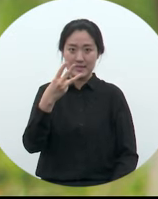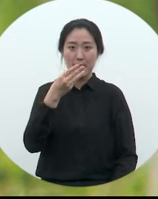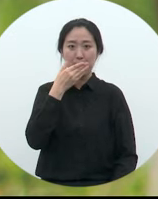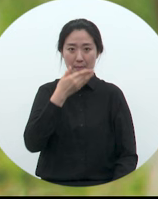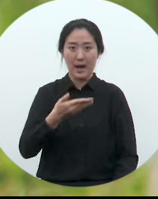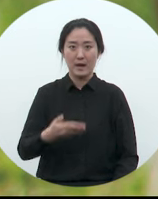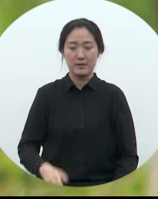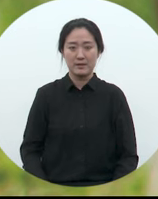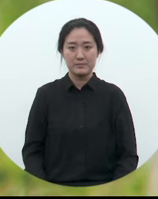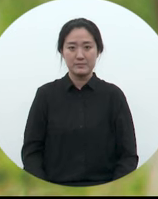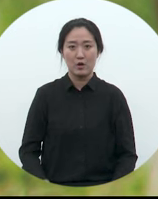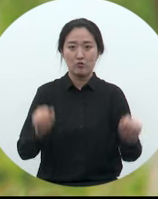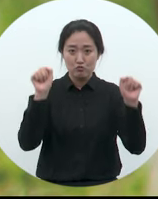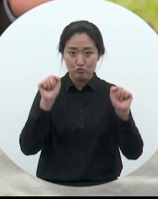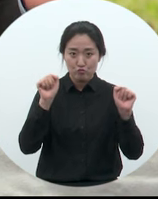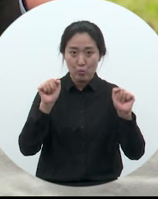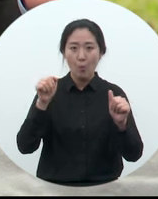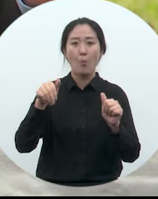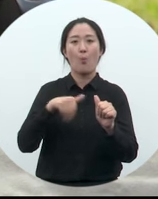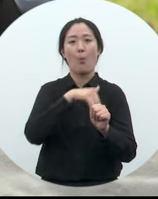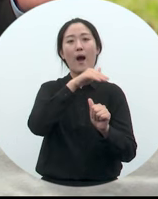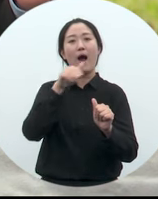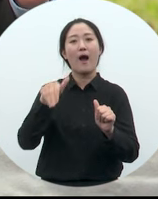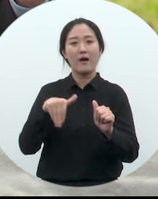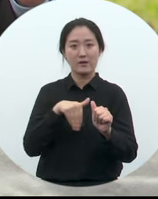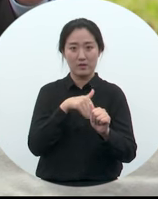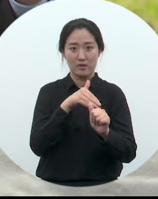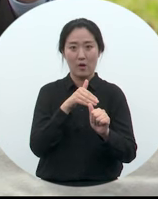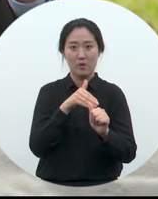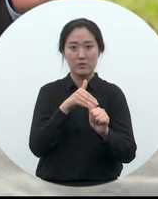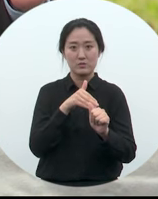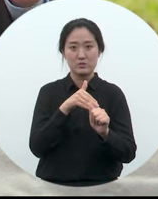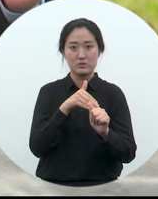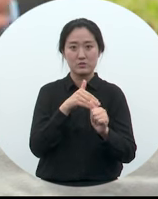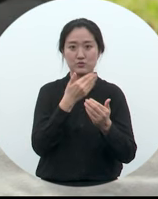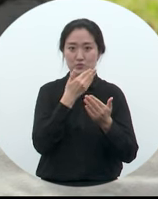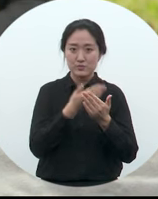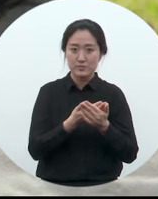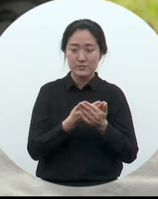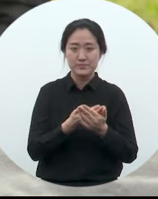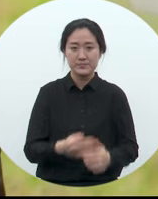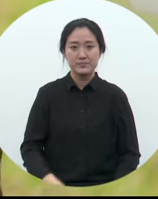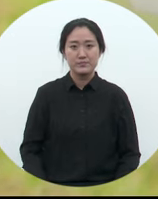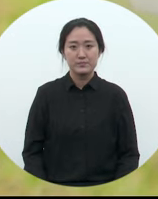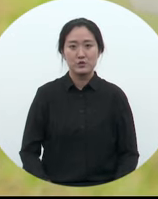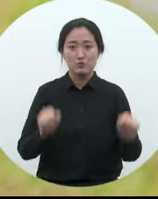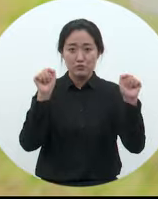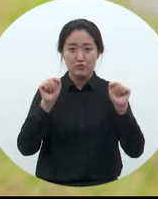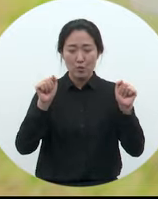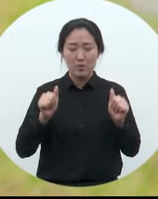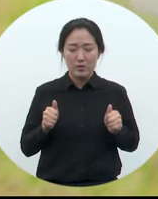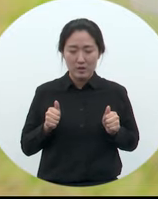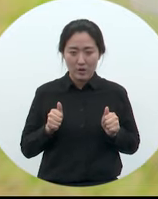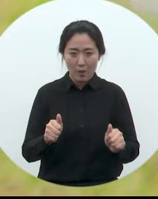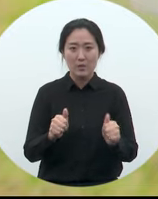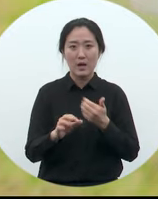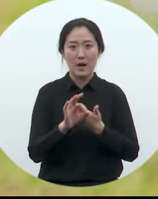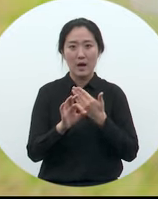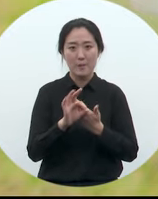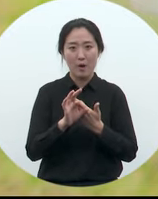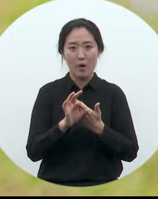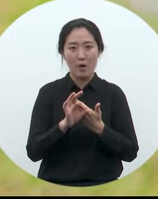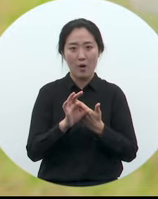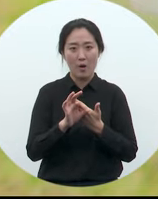세 가지로 나눌 수 있다라는 겁니다. 운동과 환경적인 측면을 본다면요, 운동을 많이 하게 되면은